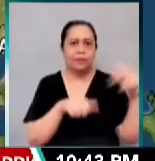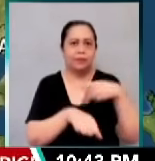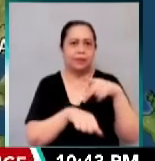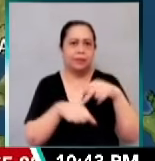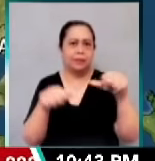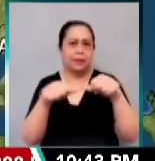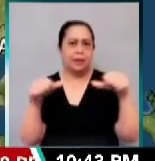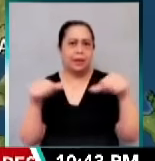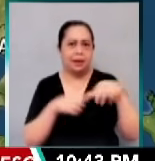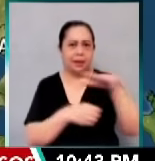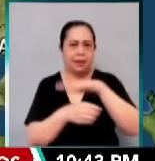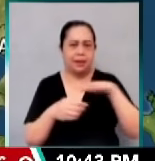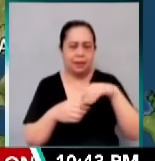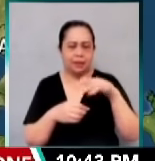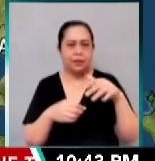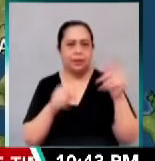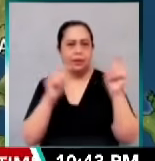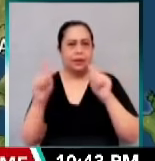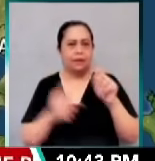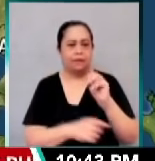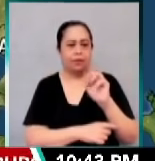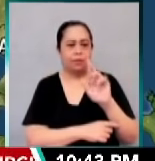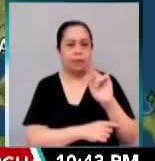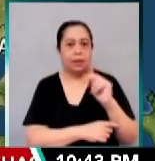ang Bagyong Maring bukas.